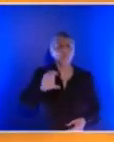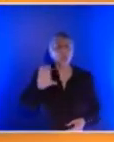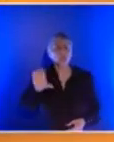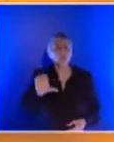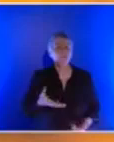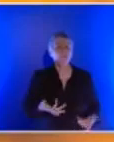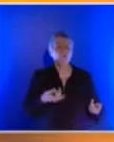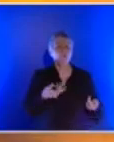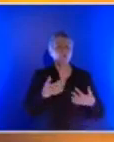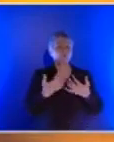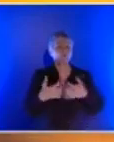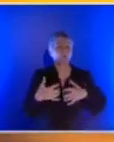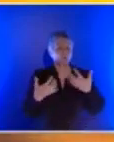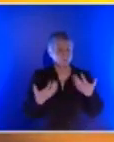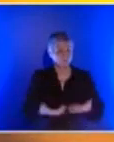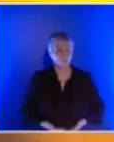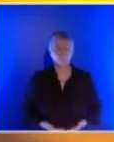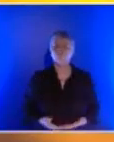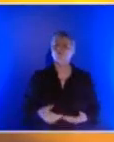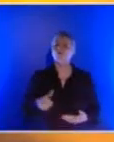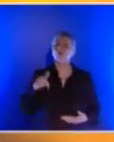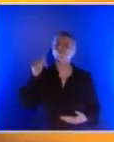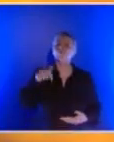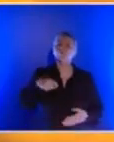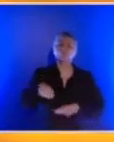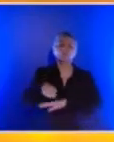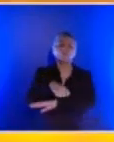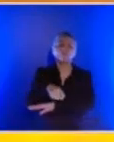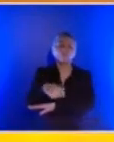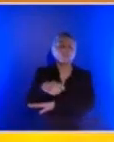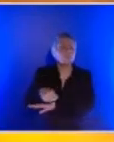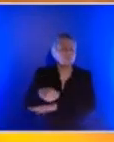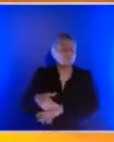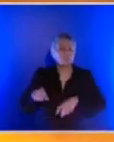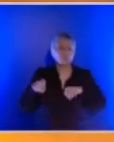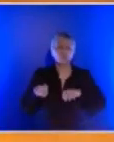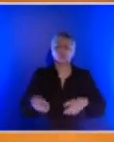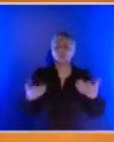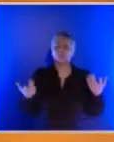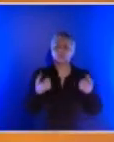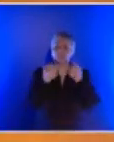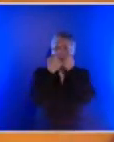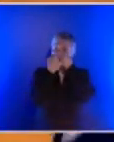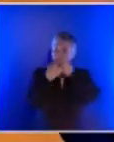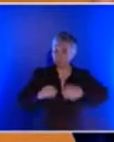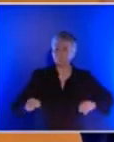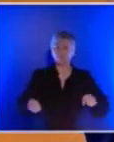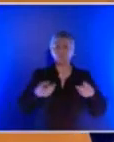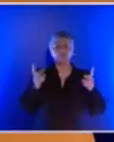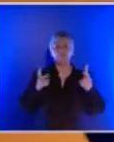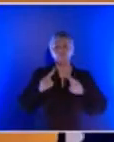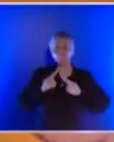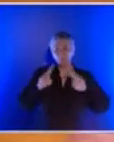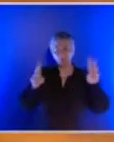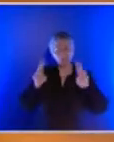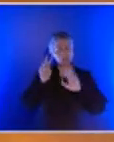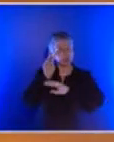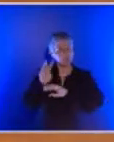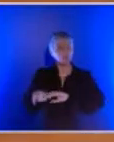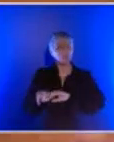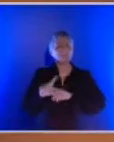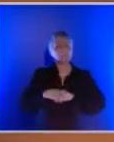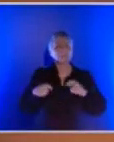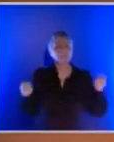η ενίσχυση της δικαιοσύνης, της ανεξαρτησίας και της αποτελεσματικότητας και της διαφάνειάς της. Είναι τα θέματα